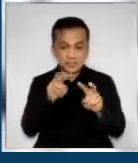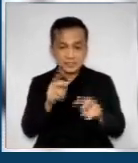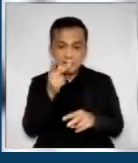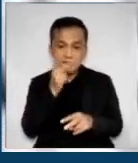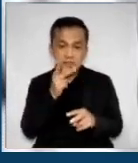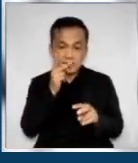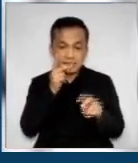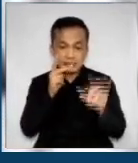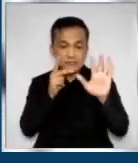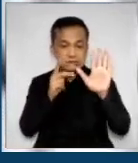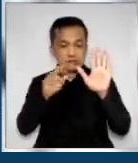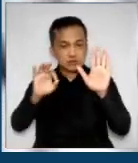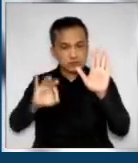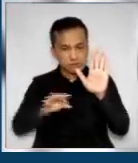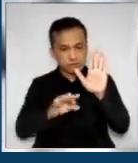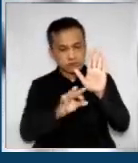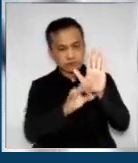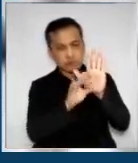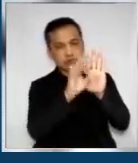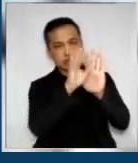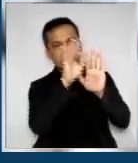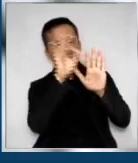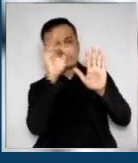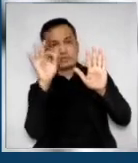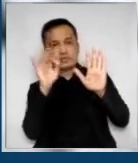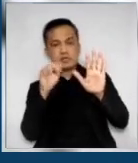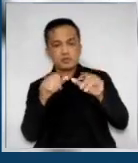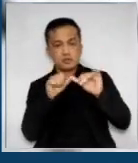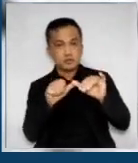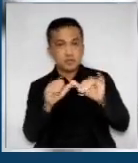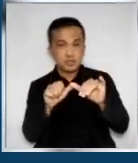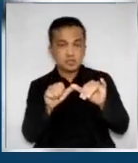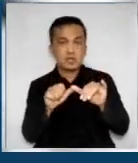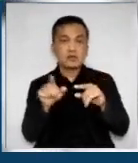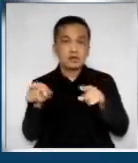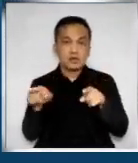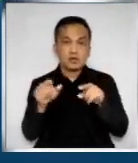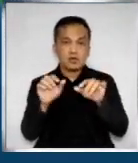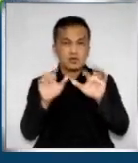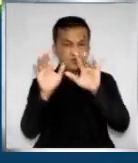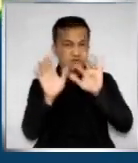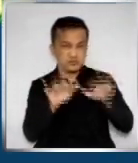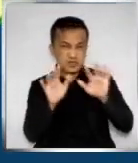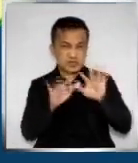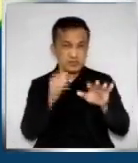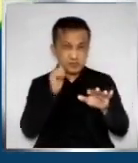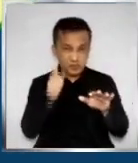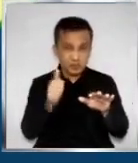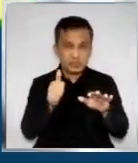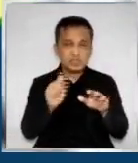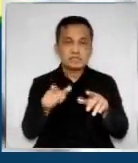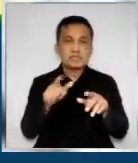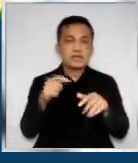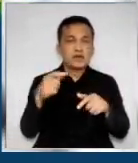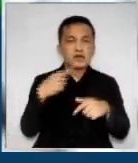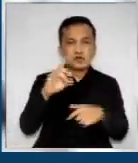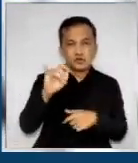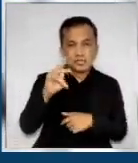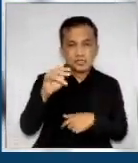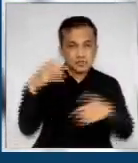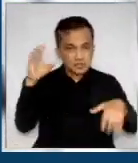kapuso. Magpapatuloy yung mga pag-ulang yan hanggang bukas at makakapekto na rin dyan sa may Cordillera Region, Aurora at Quezon